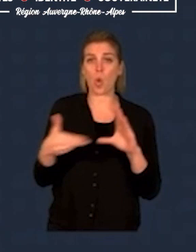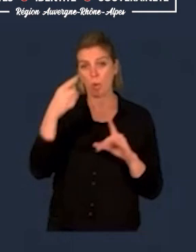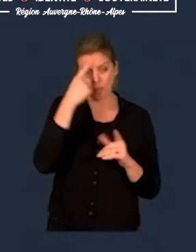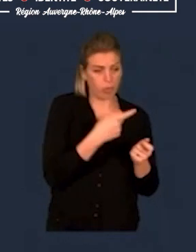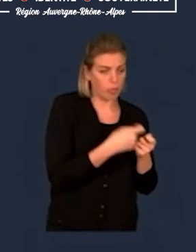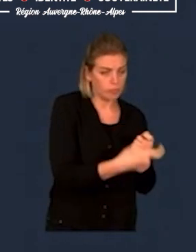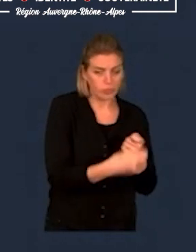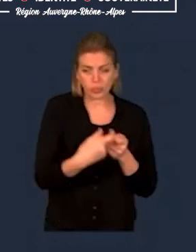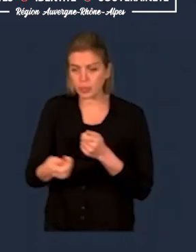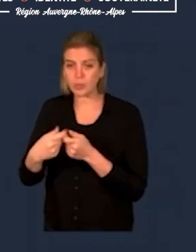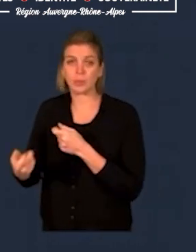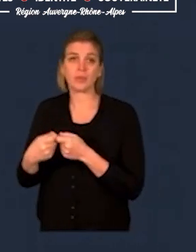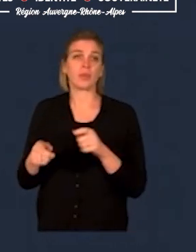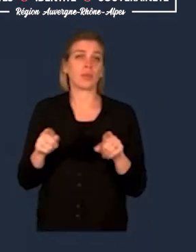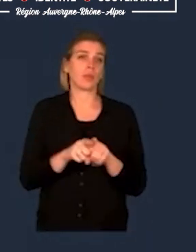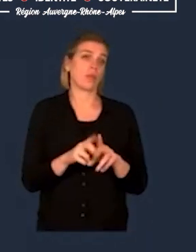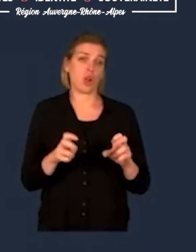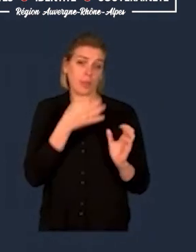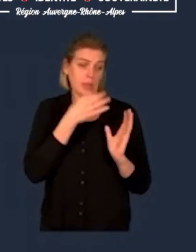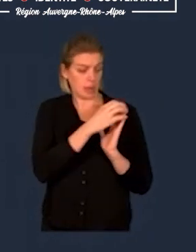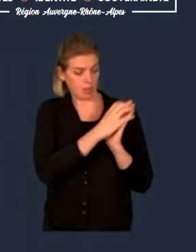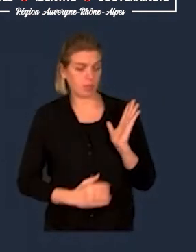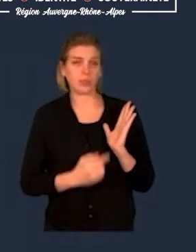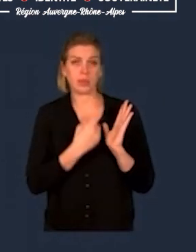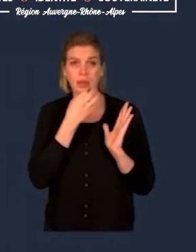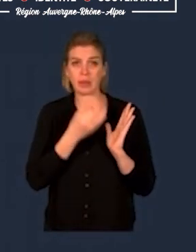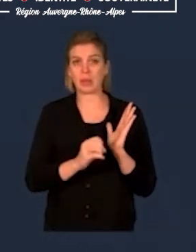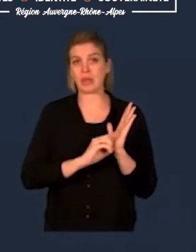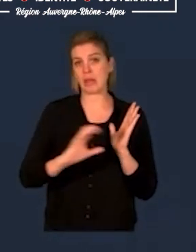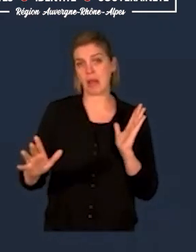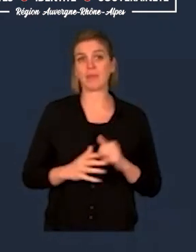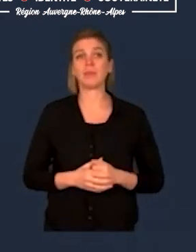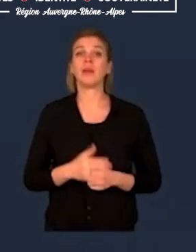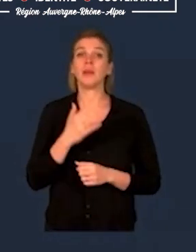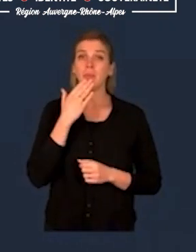d'Auvergne-Rhône-Alpes, comme il est précisé dans notre amendement budgétaire. Je vous remercie.